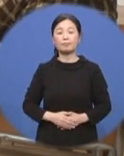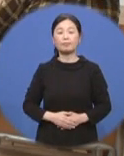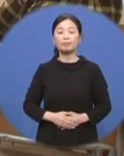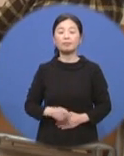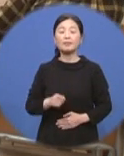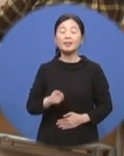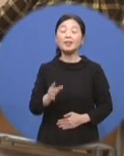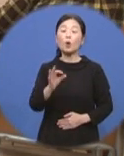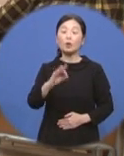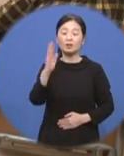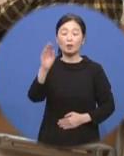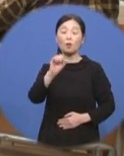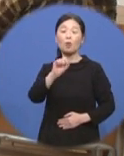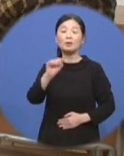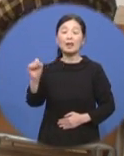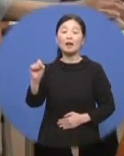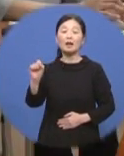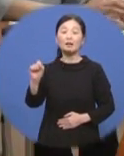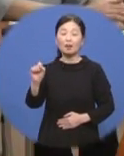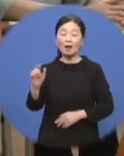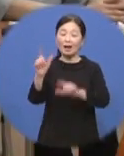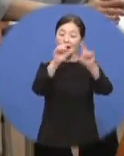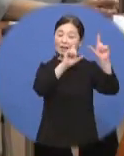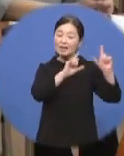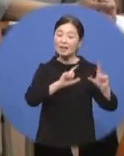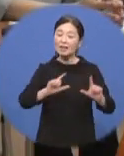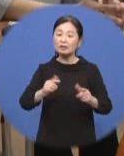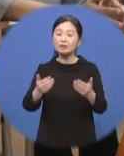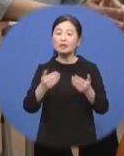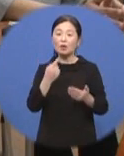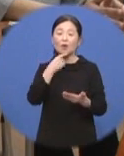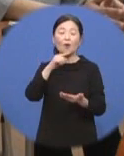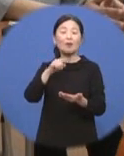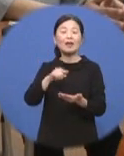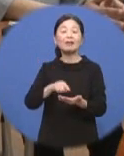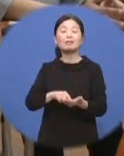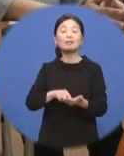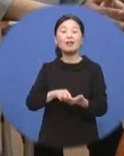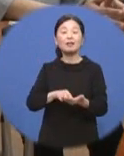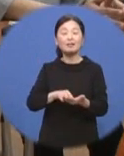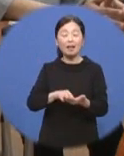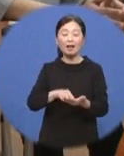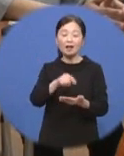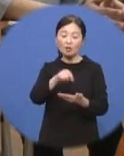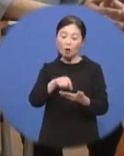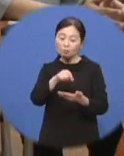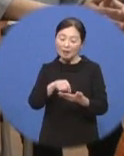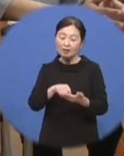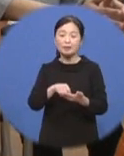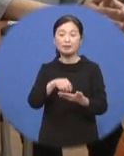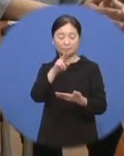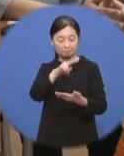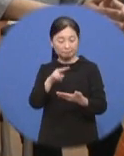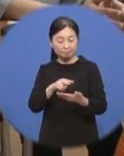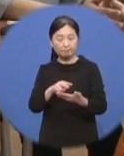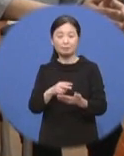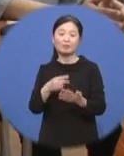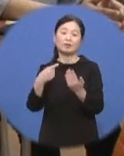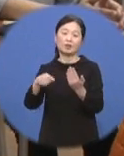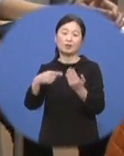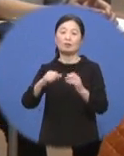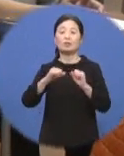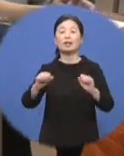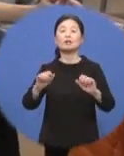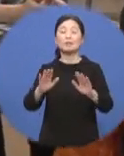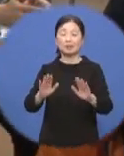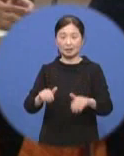では、生活に必要な優しい日本語の読み書きの授業が行われました。受講生は簡